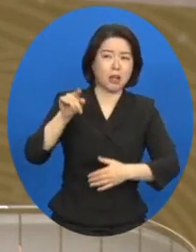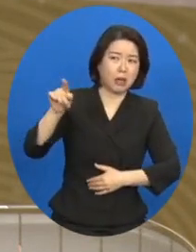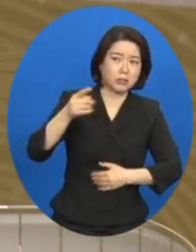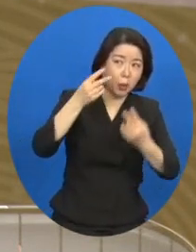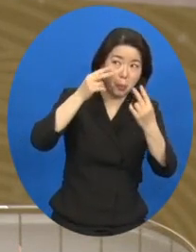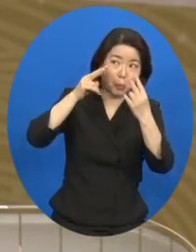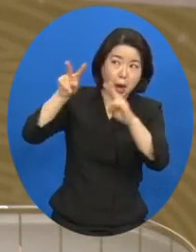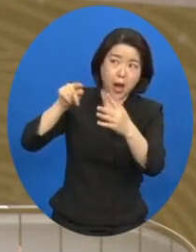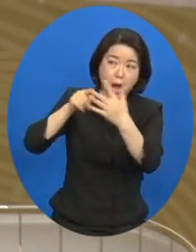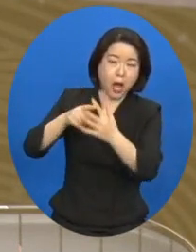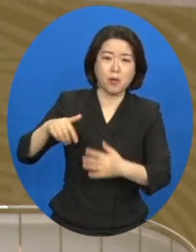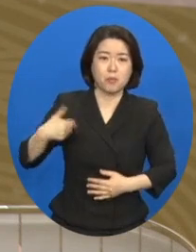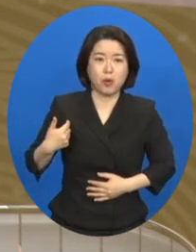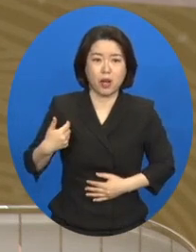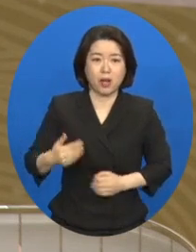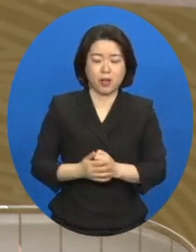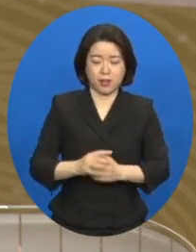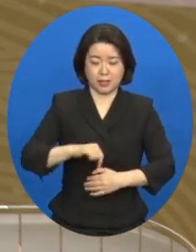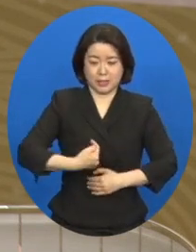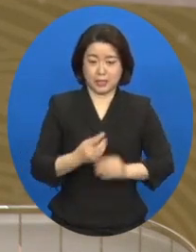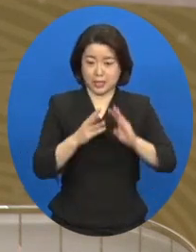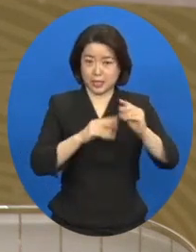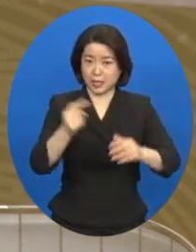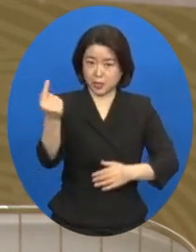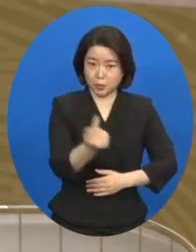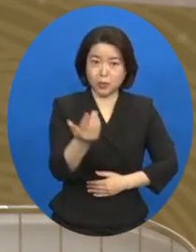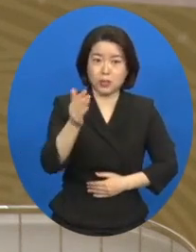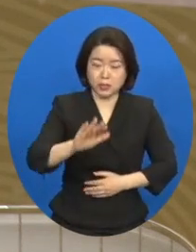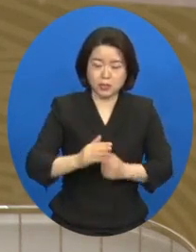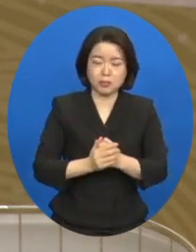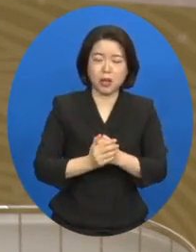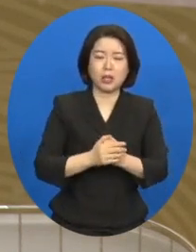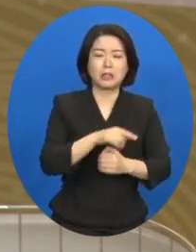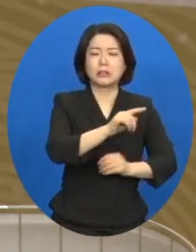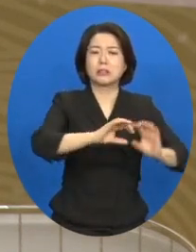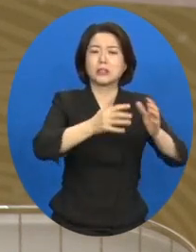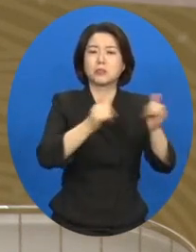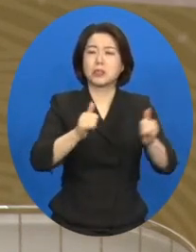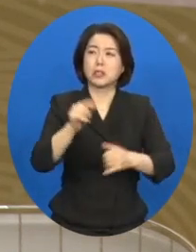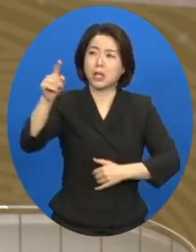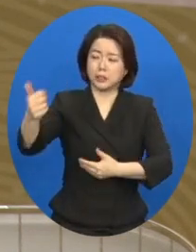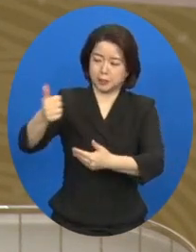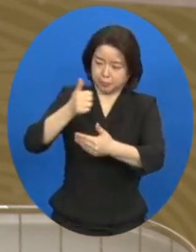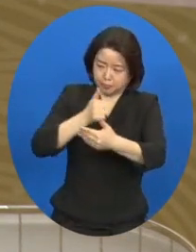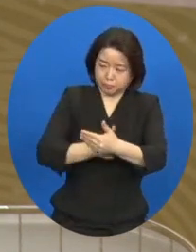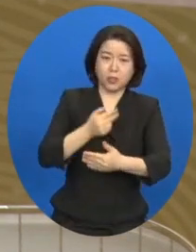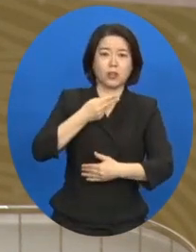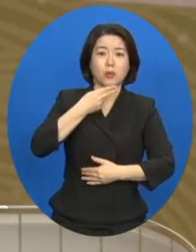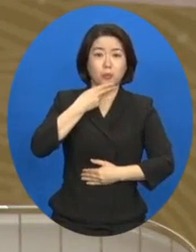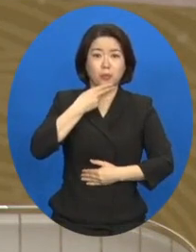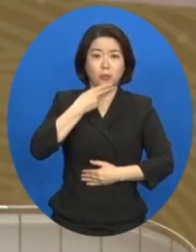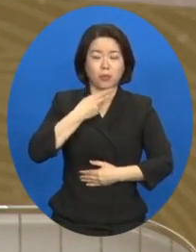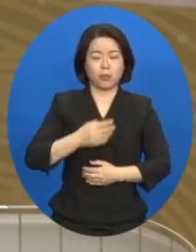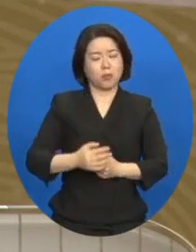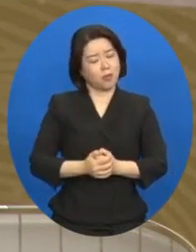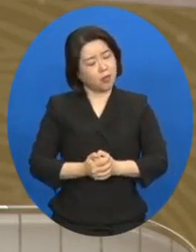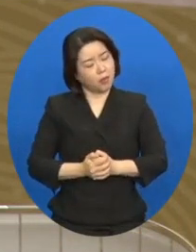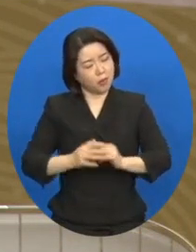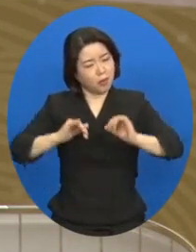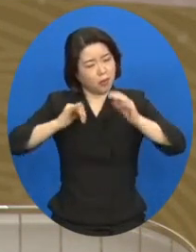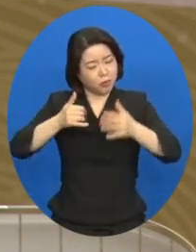못하였다. 그가 자기 땅에 오셨으나 그의 백성은 그를 맞아들이지 않았다. 아니, 세상에